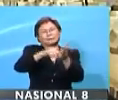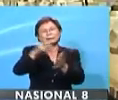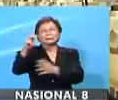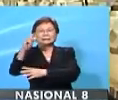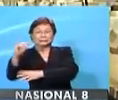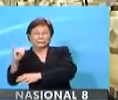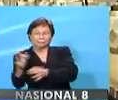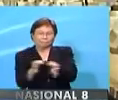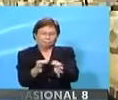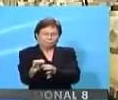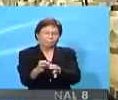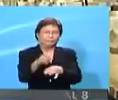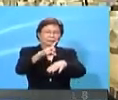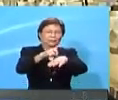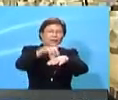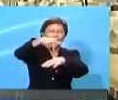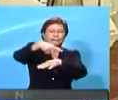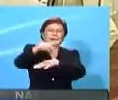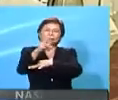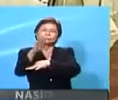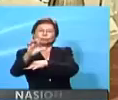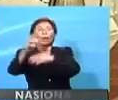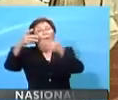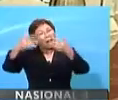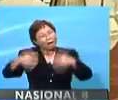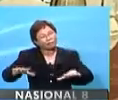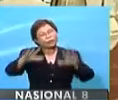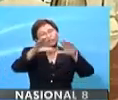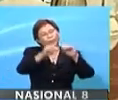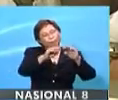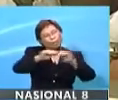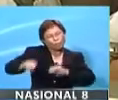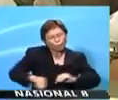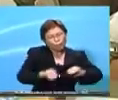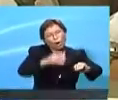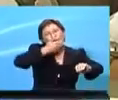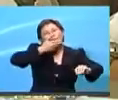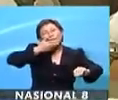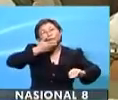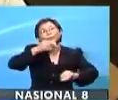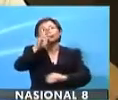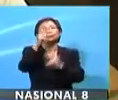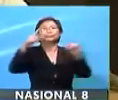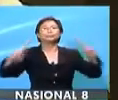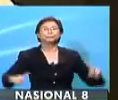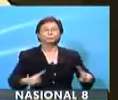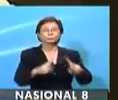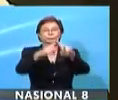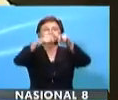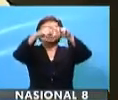Khairi menjelaskannya di PWTC selepas mempengerusikan mesyuarat pergerakan pemuda UMNO.